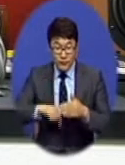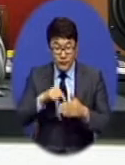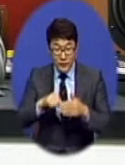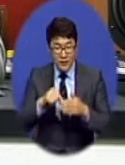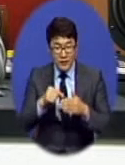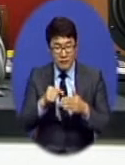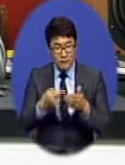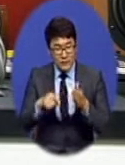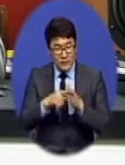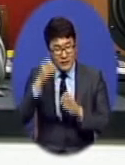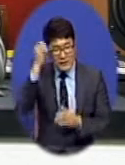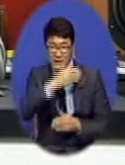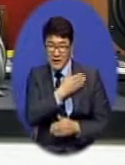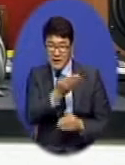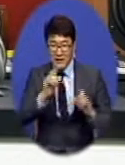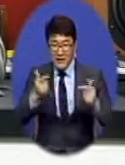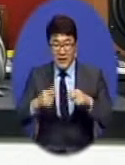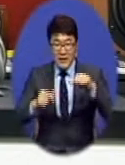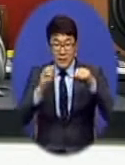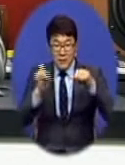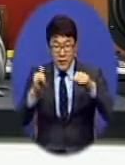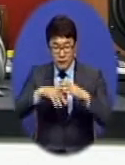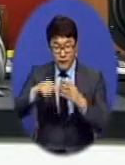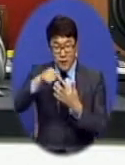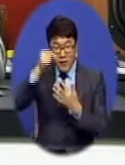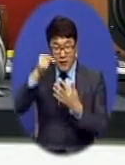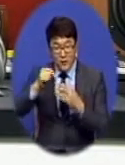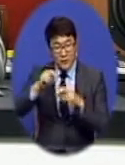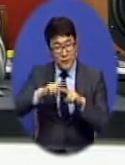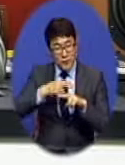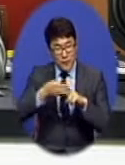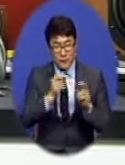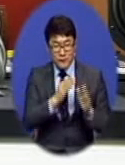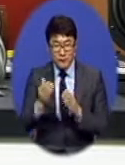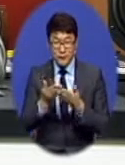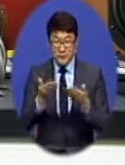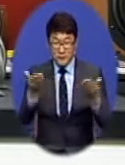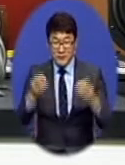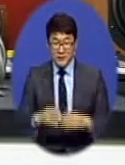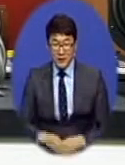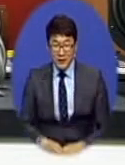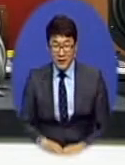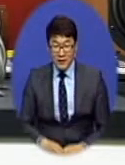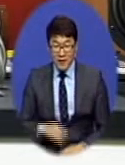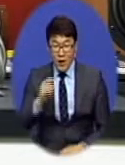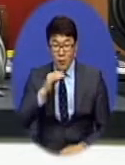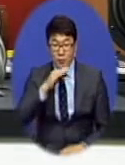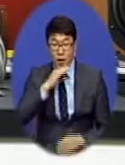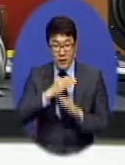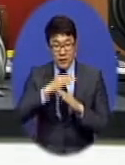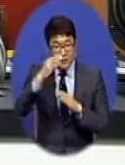분들을 위해서 저희가 그냥 지나가지 않아요. 5분을 추첨해서 소정의 상품을 드립니다. 바로 통일의